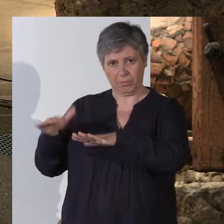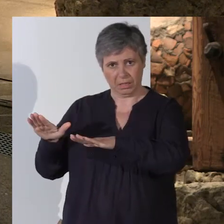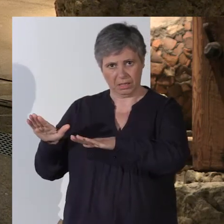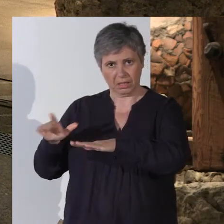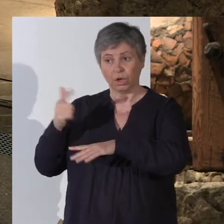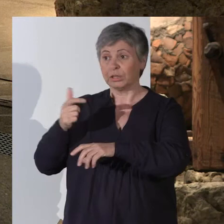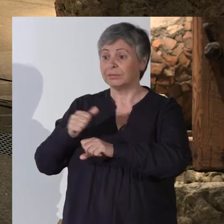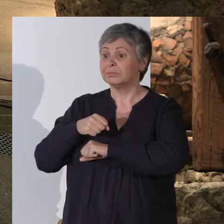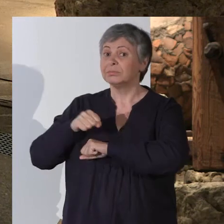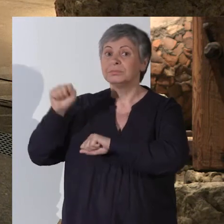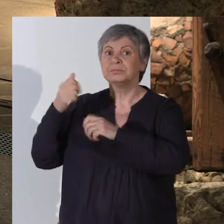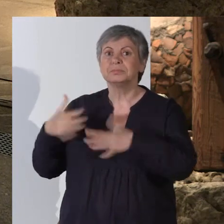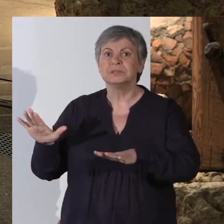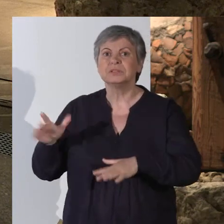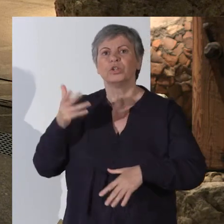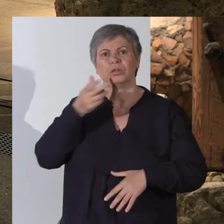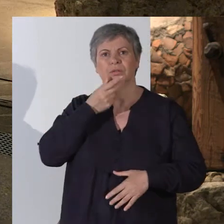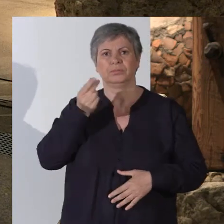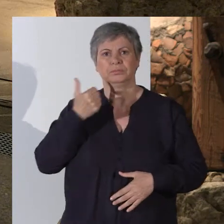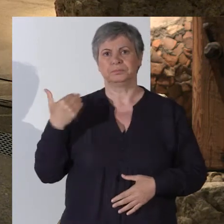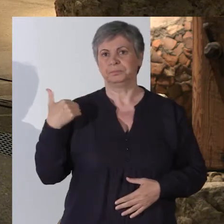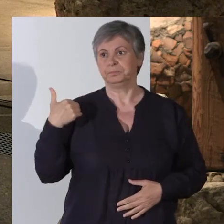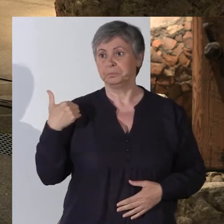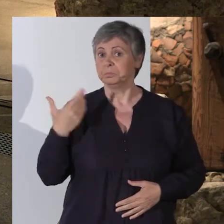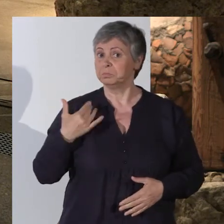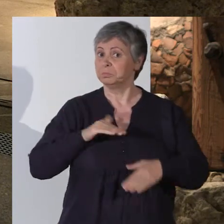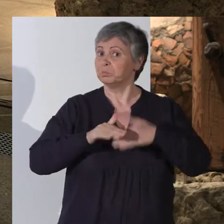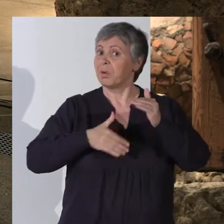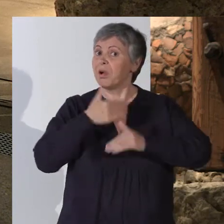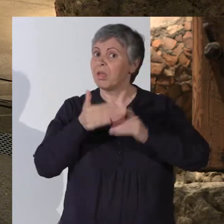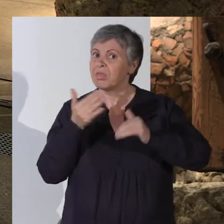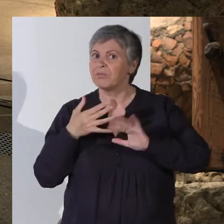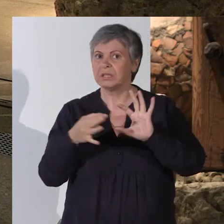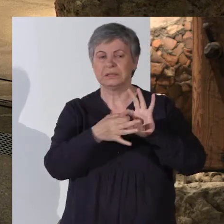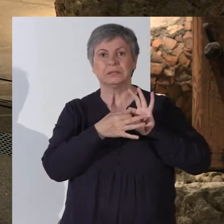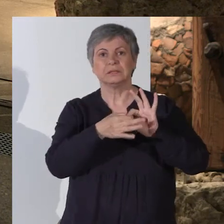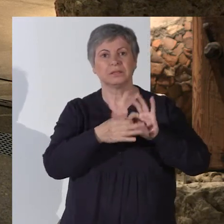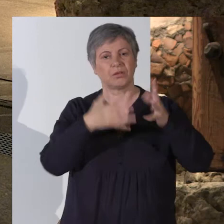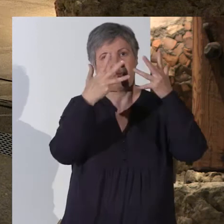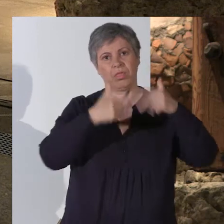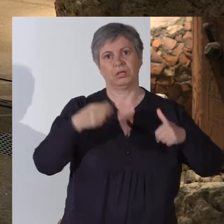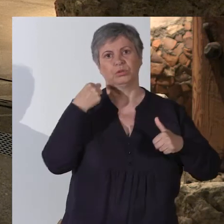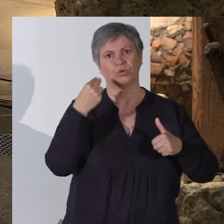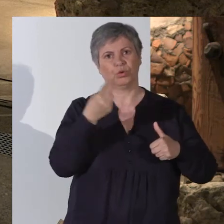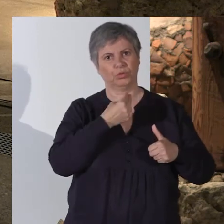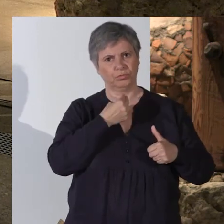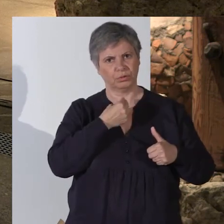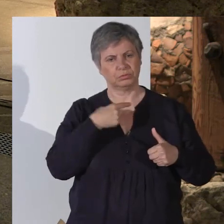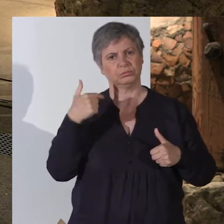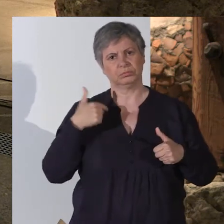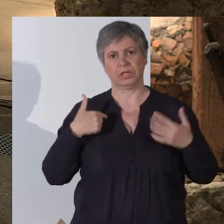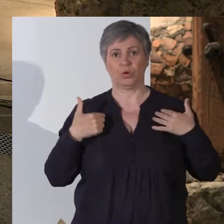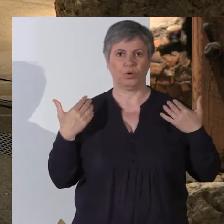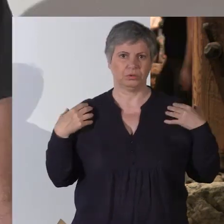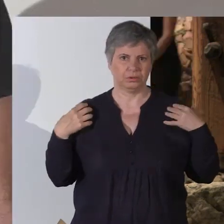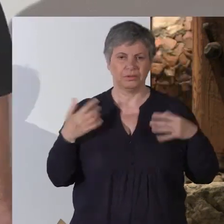σπουδές μου η νέλλη καρά μου πρότεινε αν θα με ενδιέφερε να αρχίσουμε μία συνεργασία με το θέατρο κωφών στην ουσία να το αναλάβω κοινο ετικ